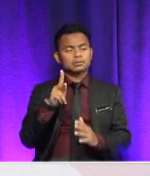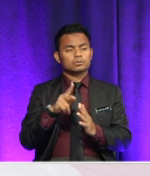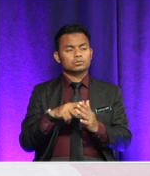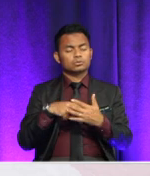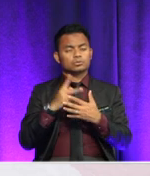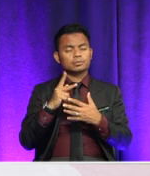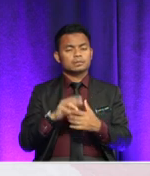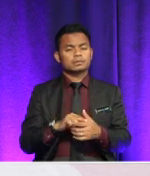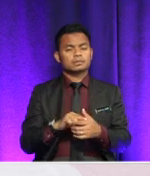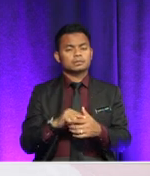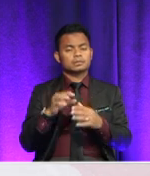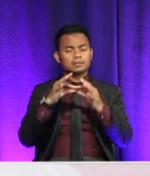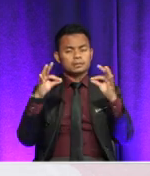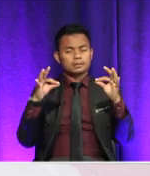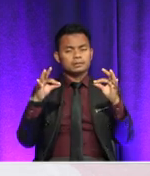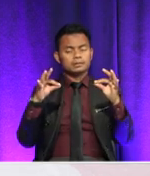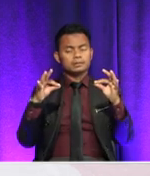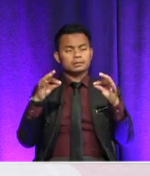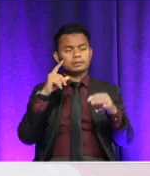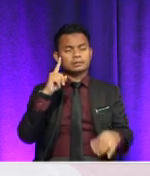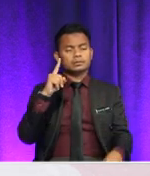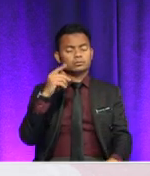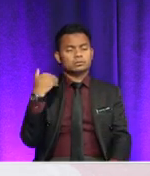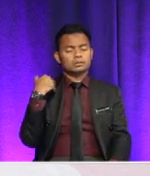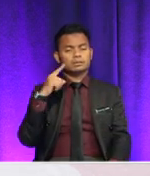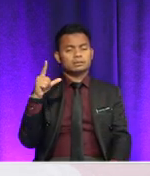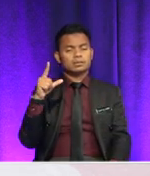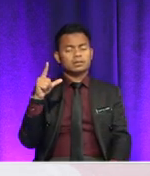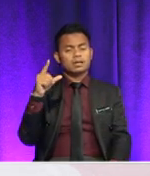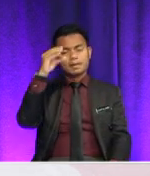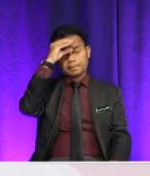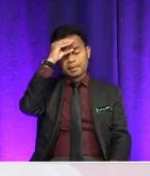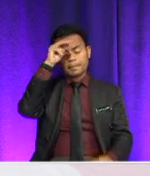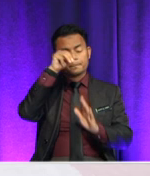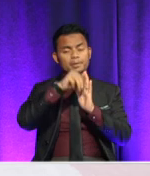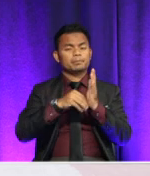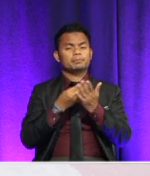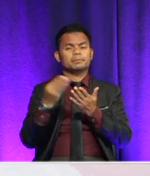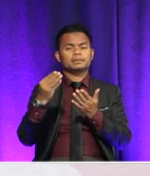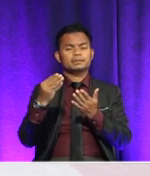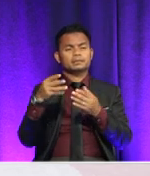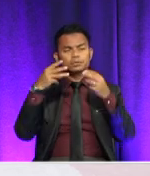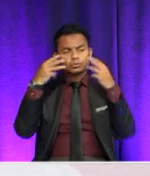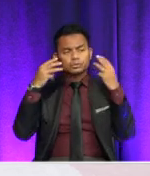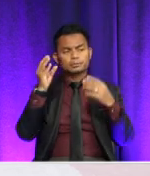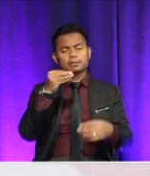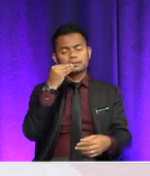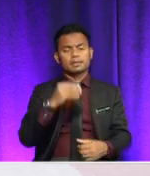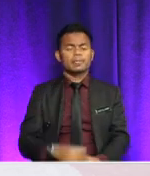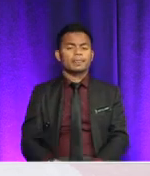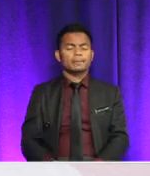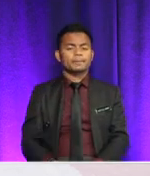tunggalnya ialah Abang memberi kucing makan itu agak tunggal kemudian kita tengok ayat majmu